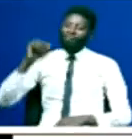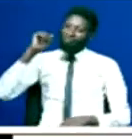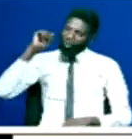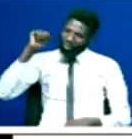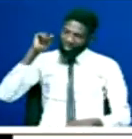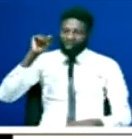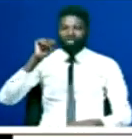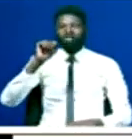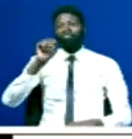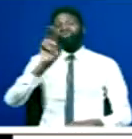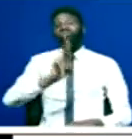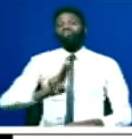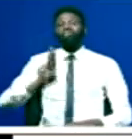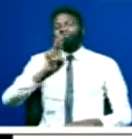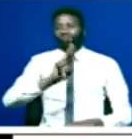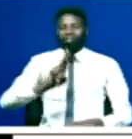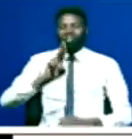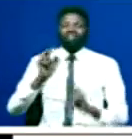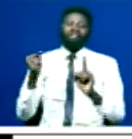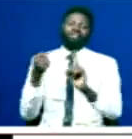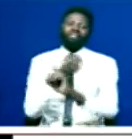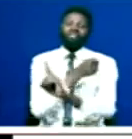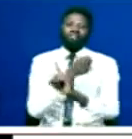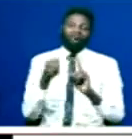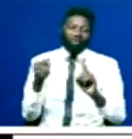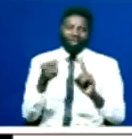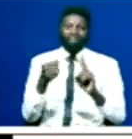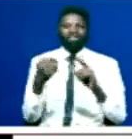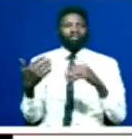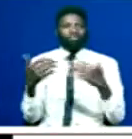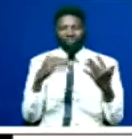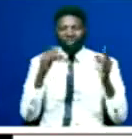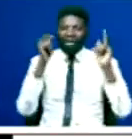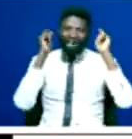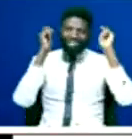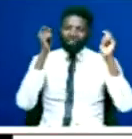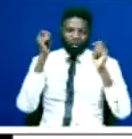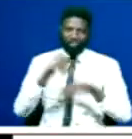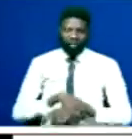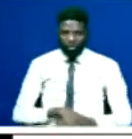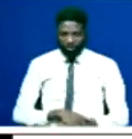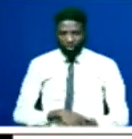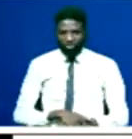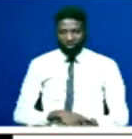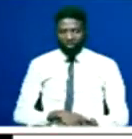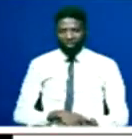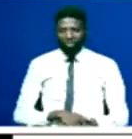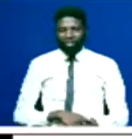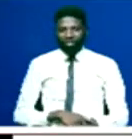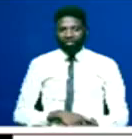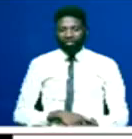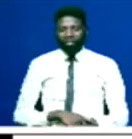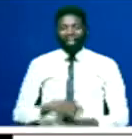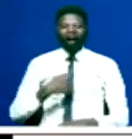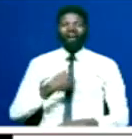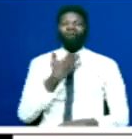kupitia mambo ya fujo na vita na maandamano. Na mimi nataka niwahakikishie,